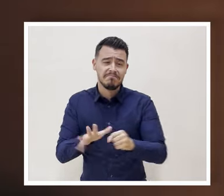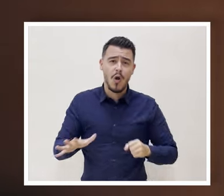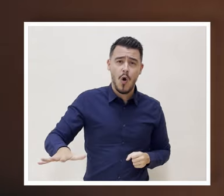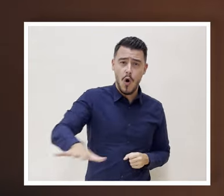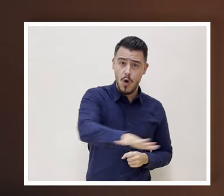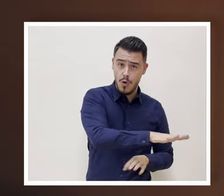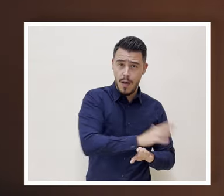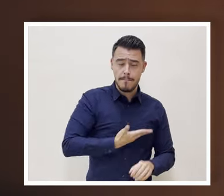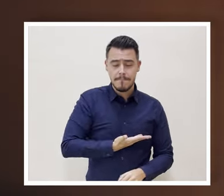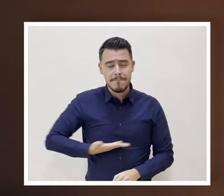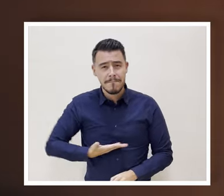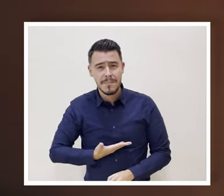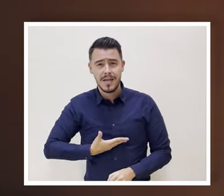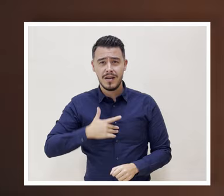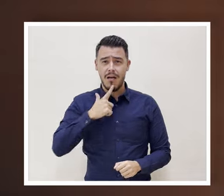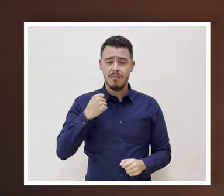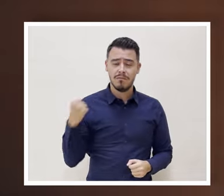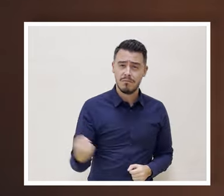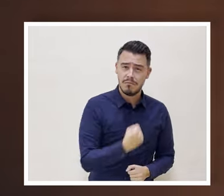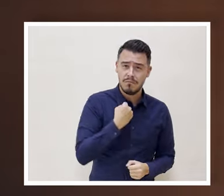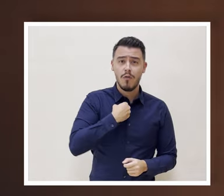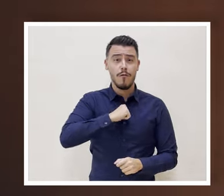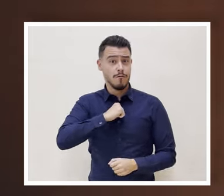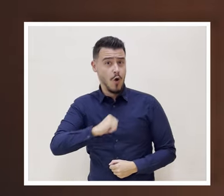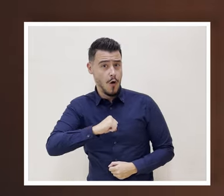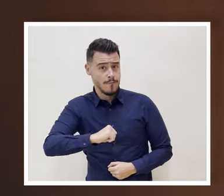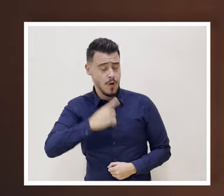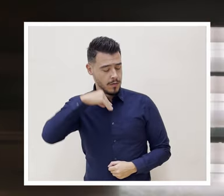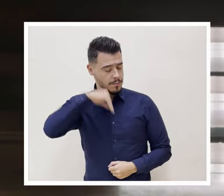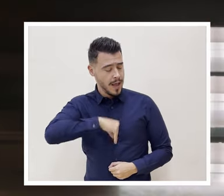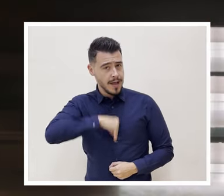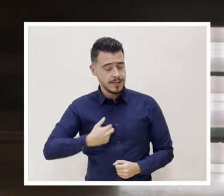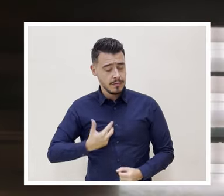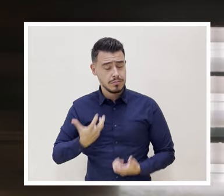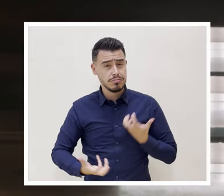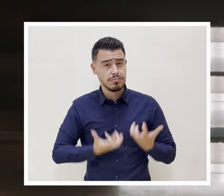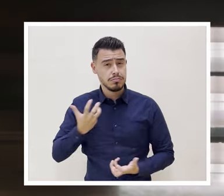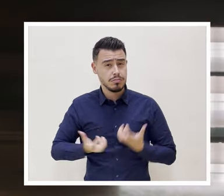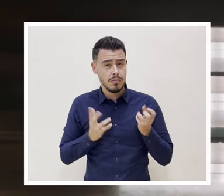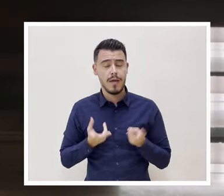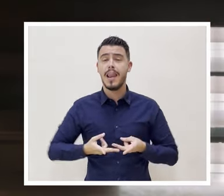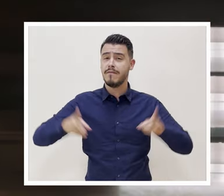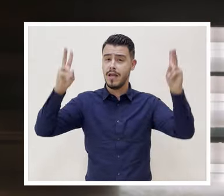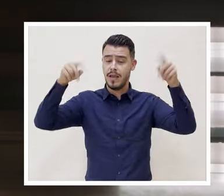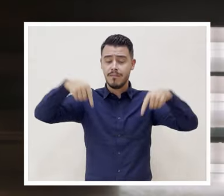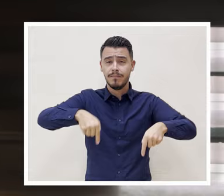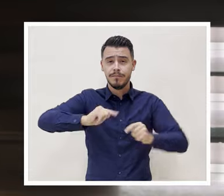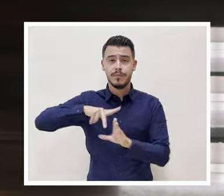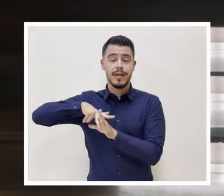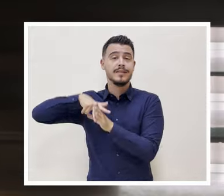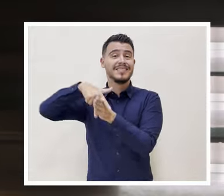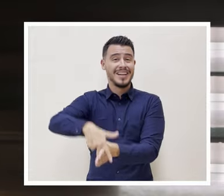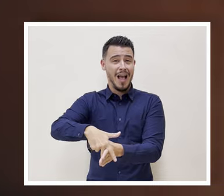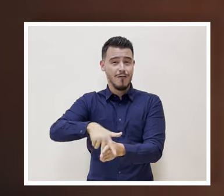μοιάζουν να έχουν νεκρωθεί, η πείνα, ο φόβος και ο πόνος δεν θα σβήσουν τον πόθο της ελευθερίας στην ψυχή των